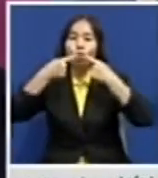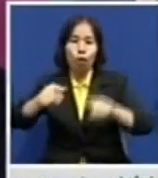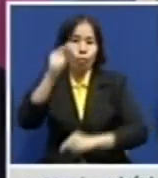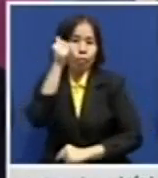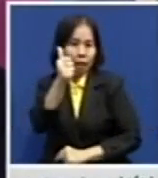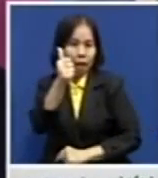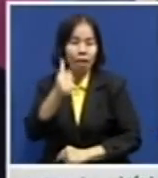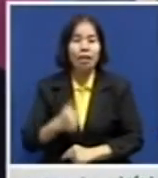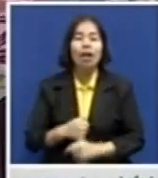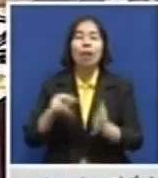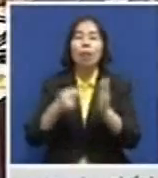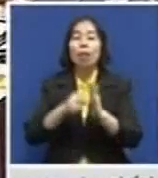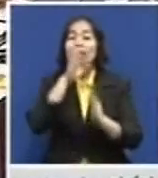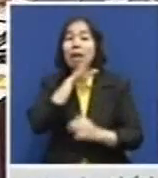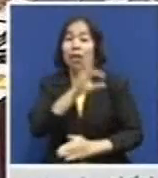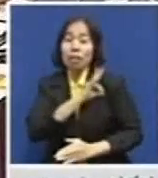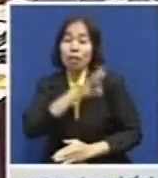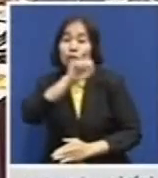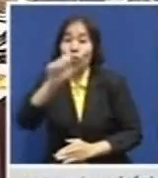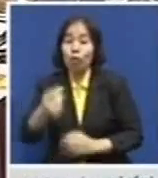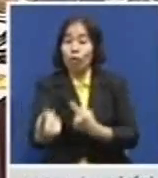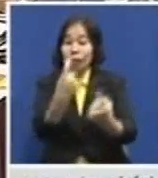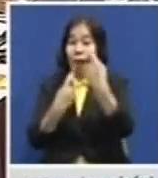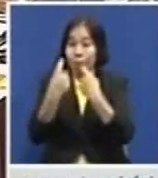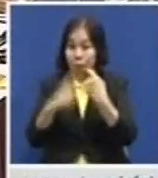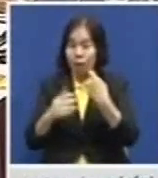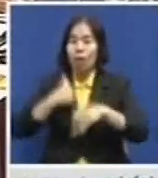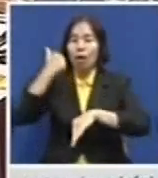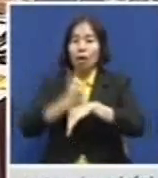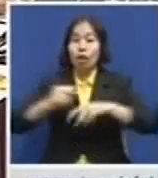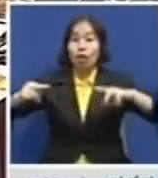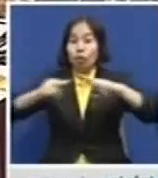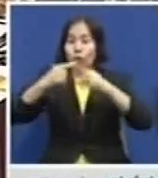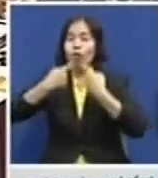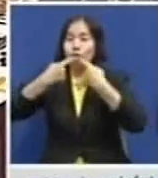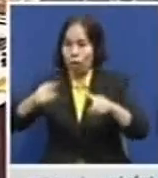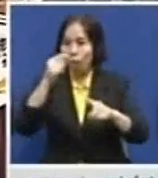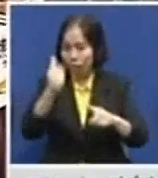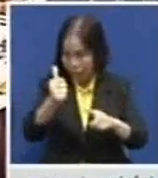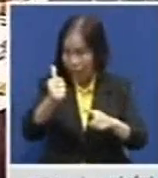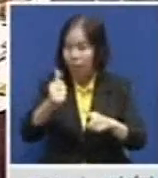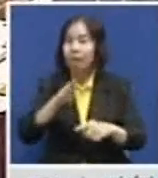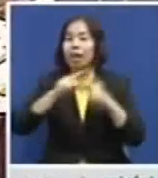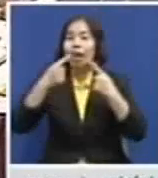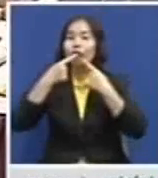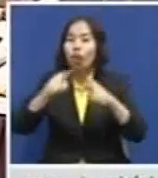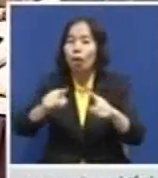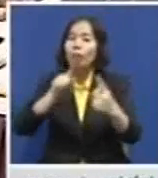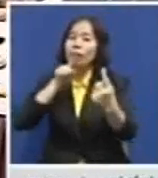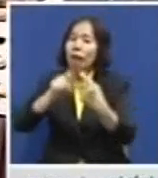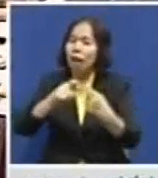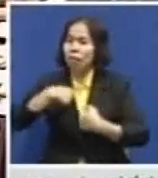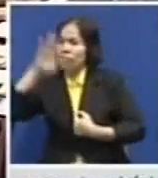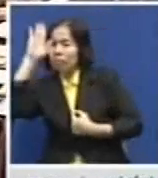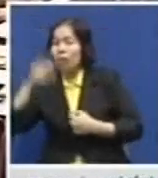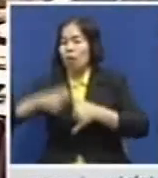ามหรือคัดค้านของสมาชิกรัฐสภาเพื่อความสะดวกรัฐมนตรีจะตอบสมาชิกรัฐสภาที่ซักถามหรือคัดค้าน